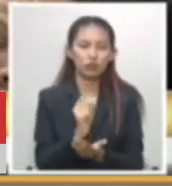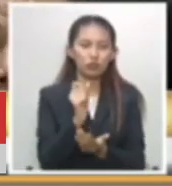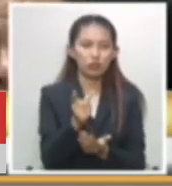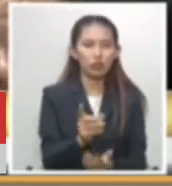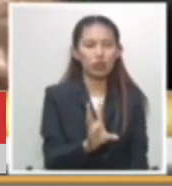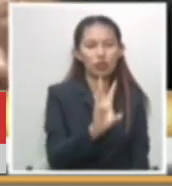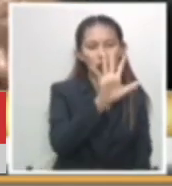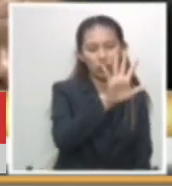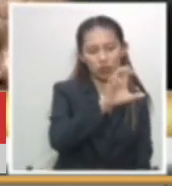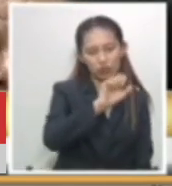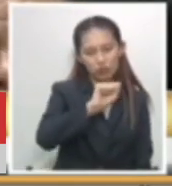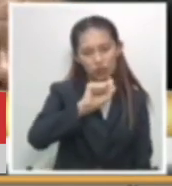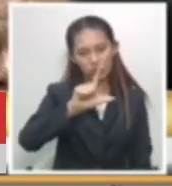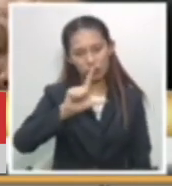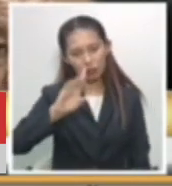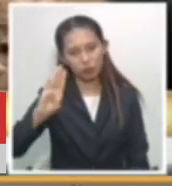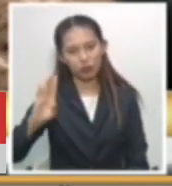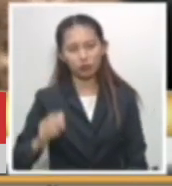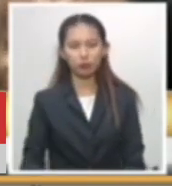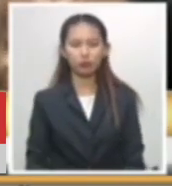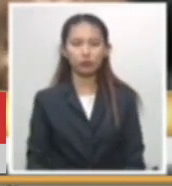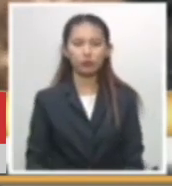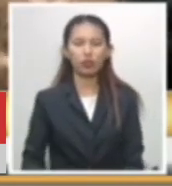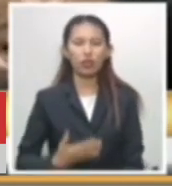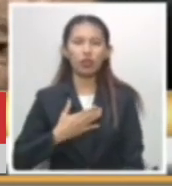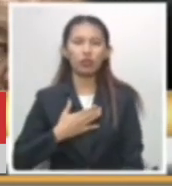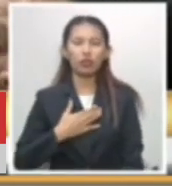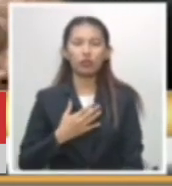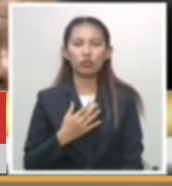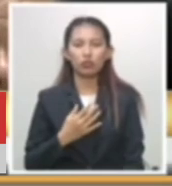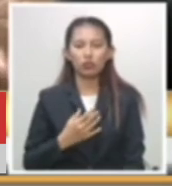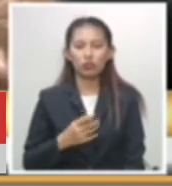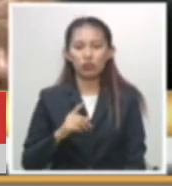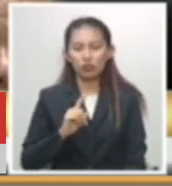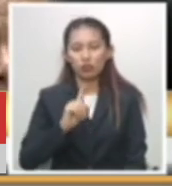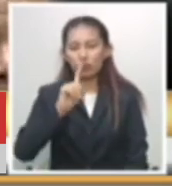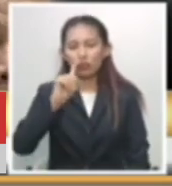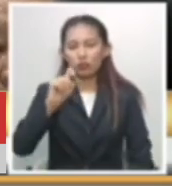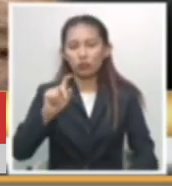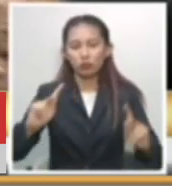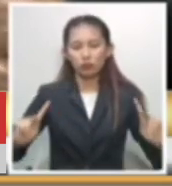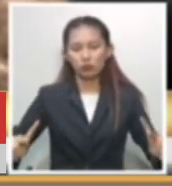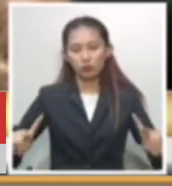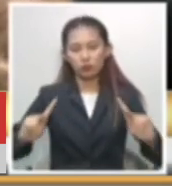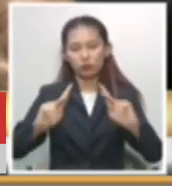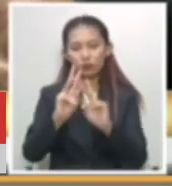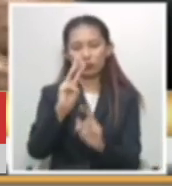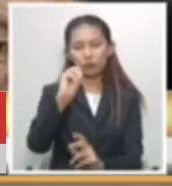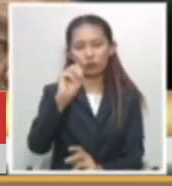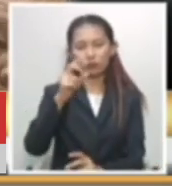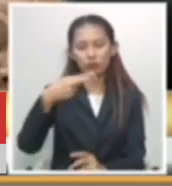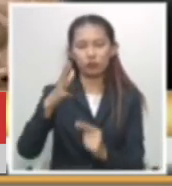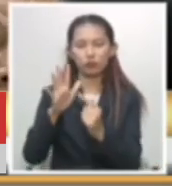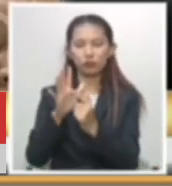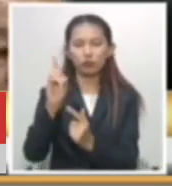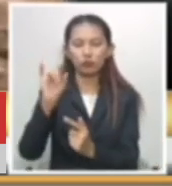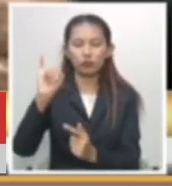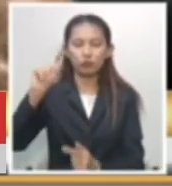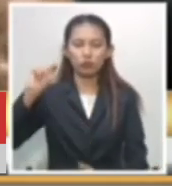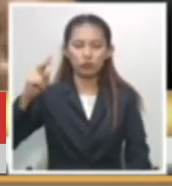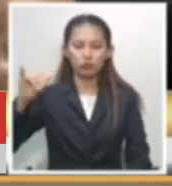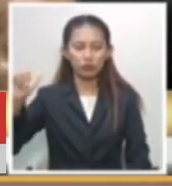านผมต้องรบกวนท่านรัฐมนตรีมหาไทยอีกครั้งหนึ่งว่าหลังจากใ